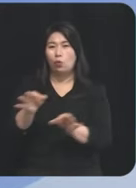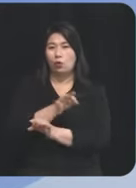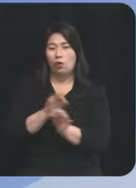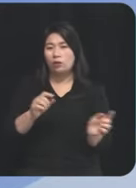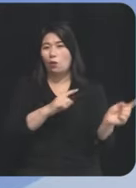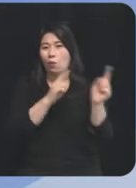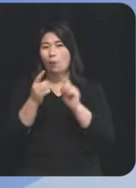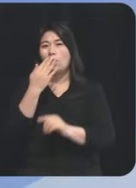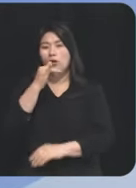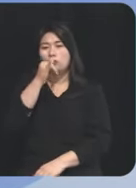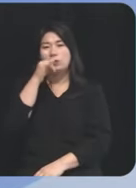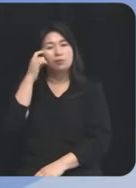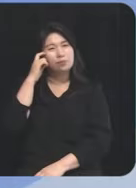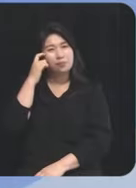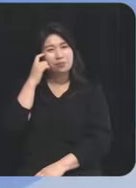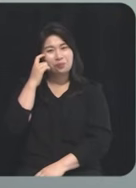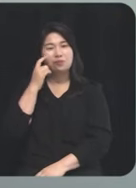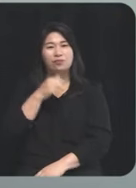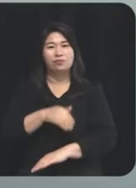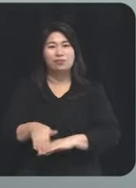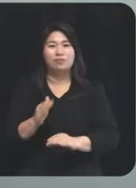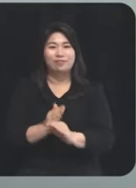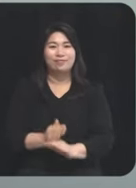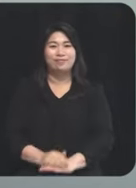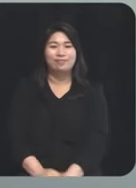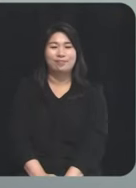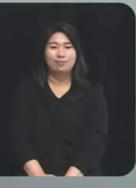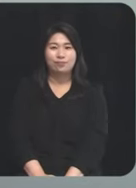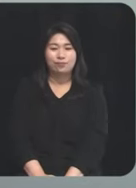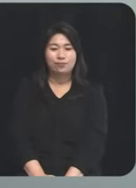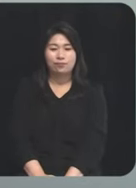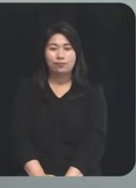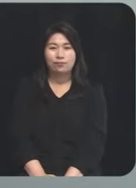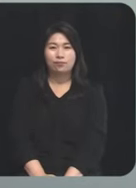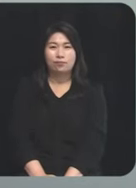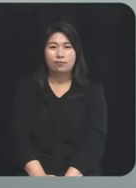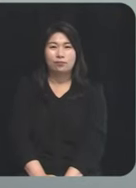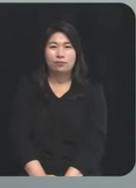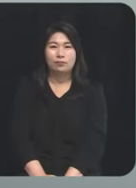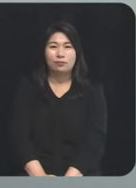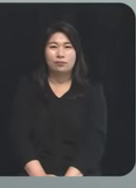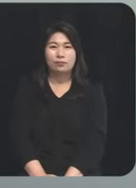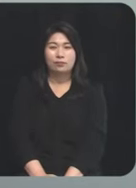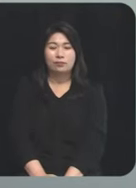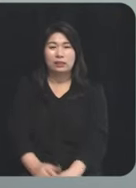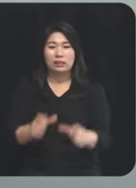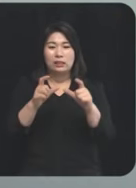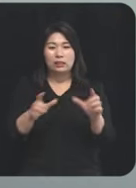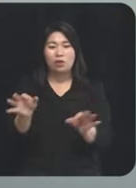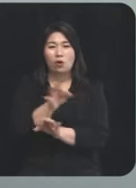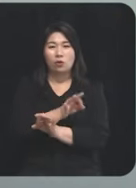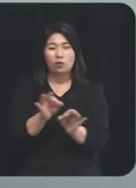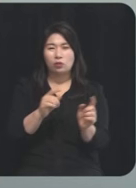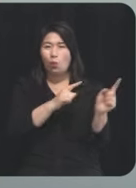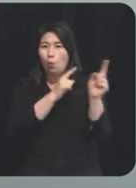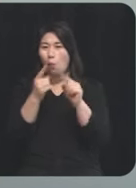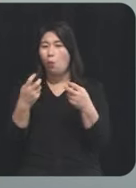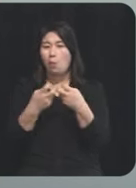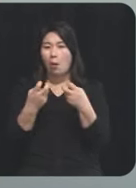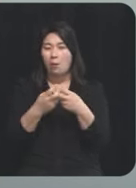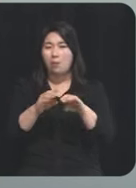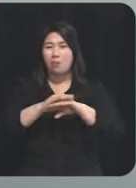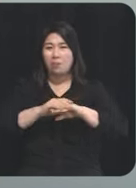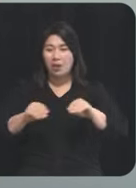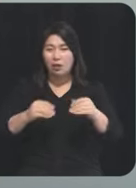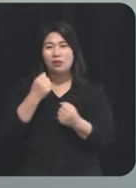살려내는 그런 방안을 모색하고 있습니다. 네, 감사합니다. 이어서 고광철 후보 역시 지역경제 활성화 해법